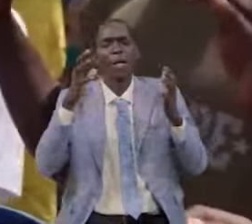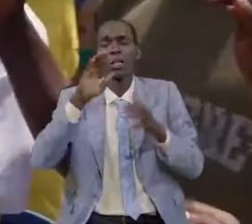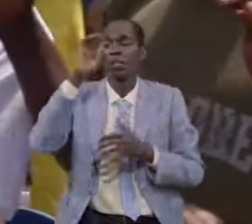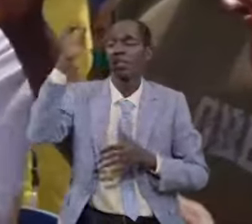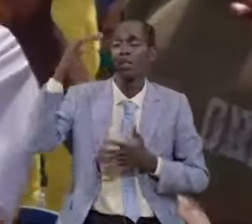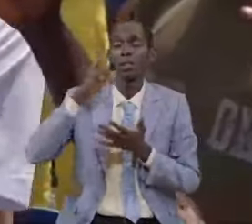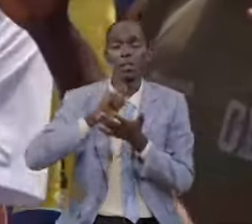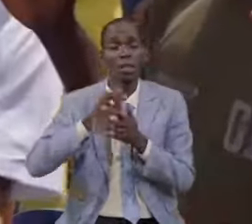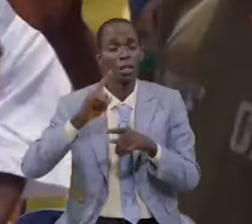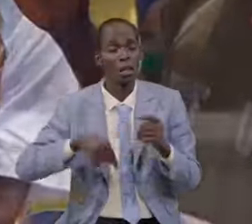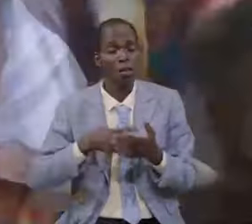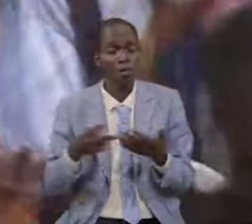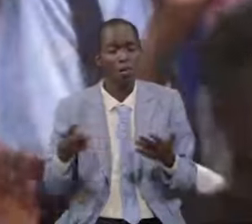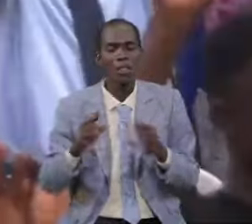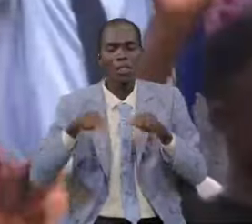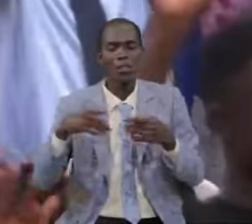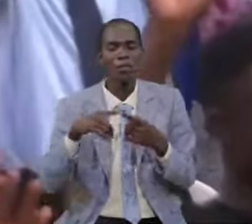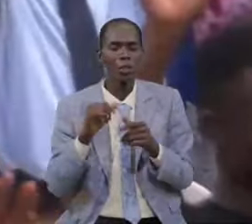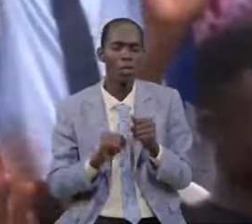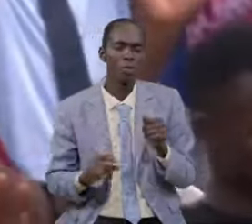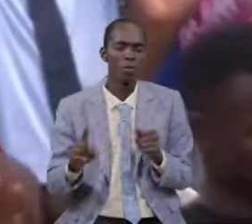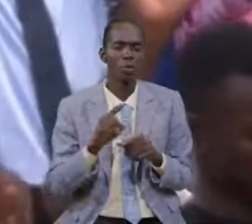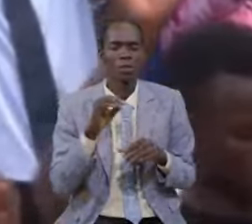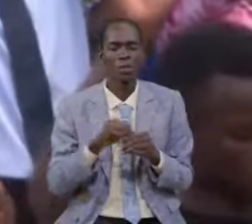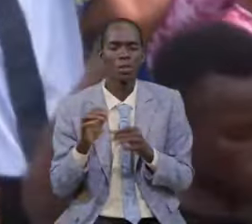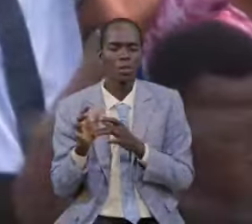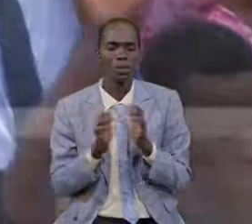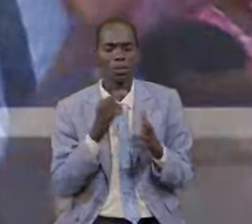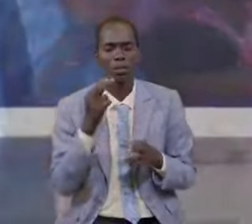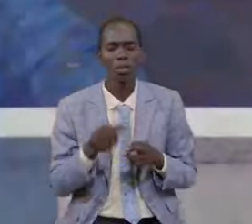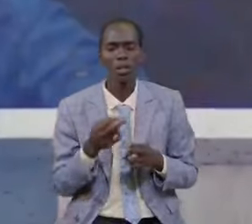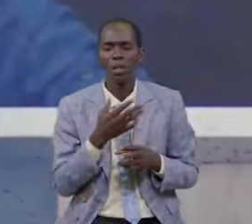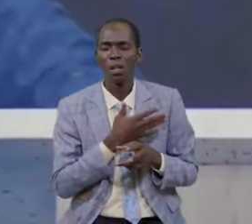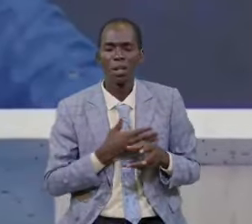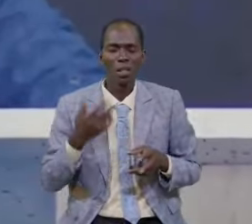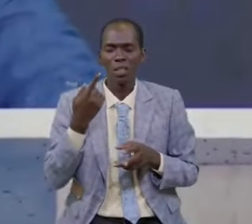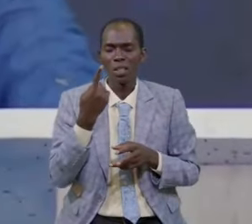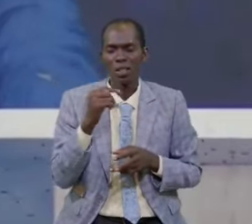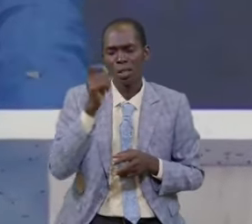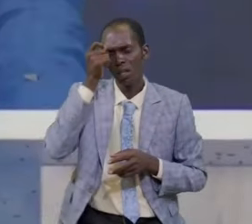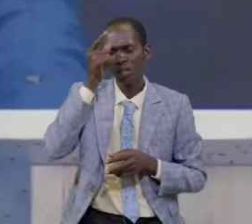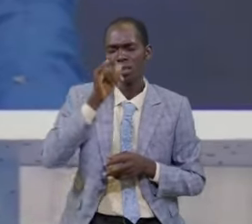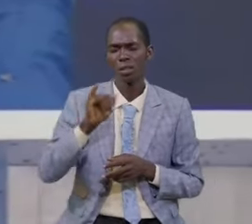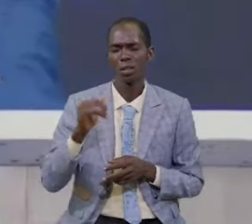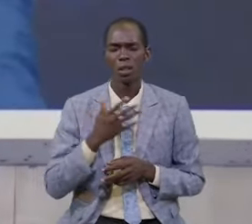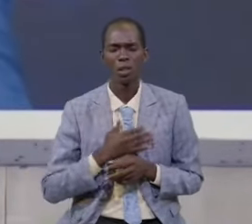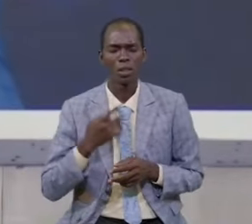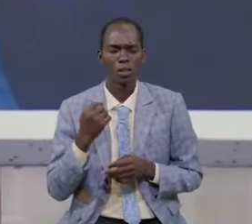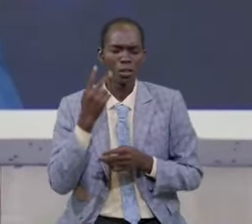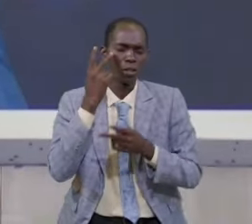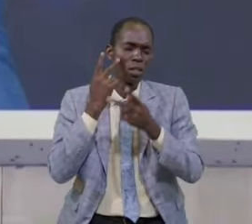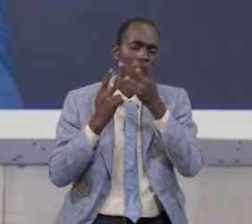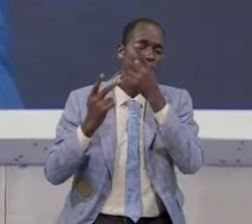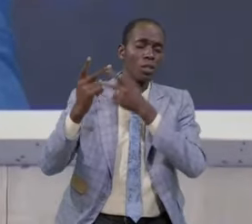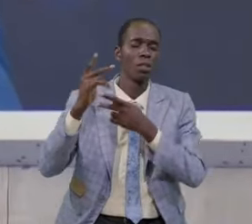faillir, donne à chacun au nom de Jésus. Et la compréhension et la vision